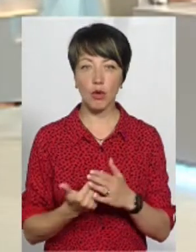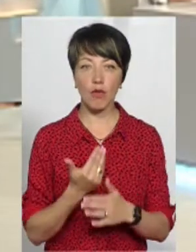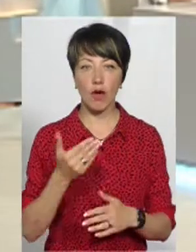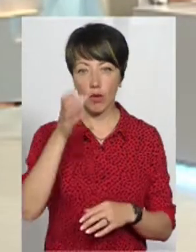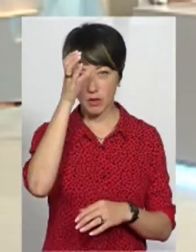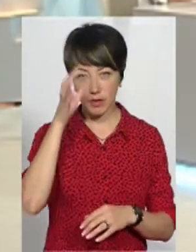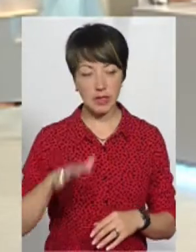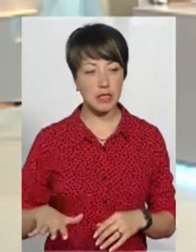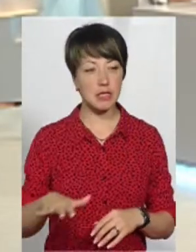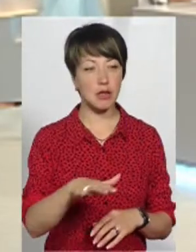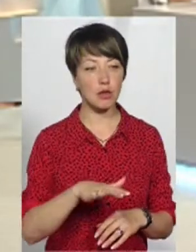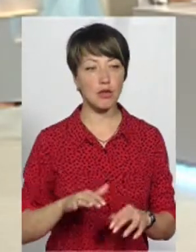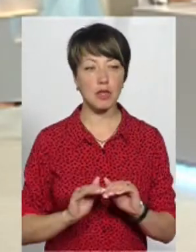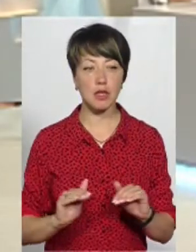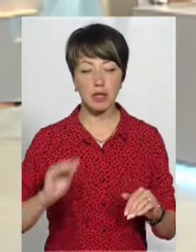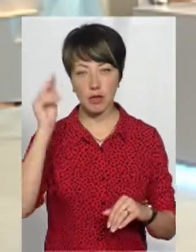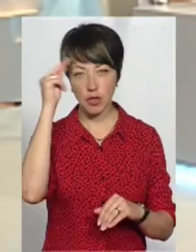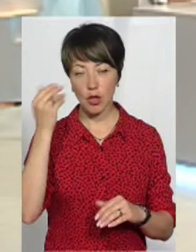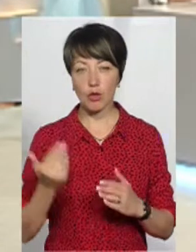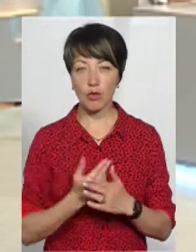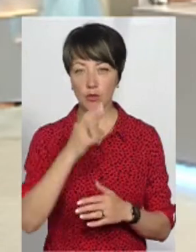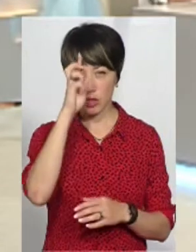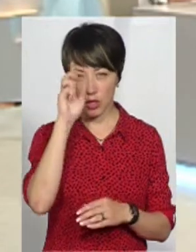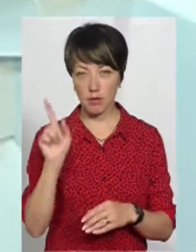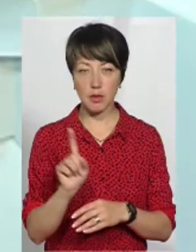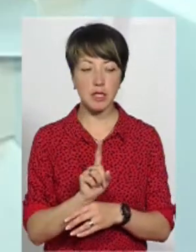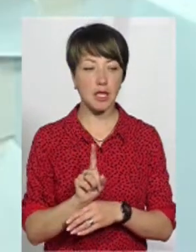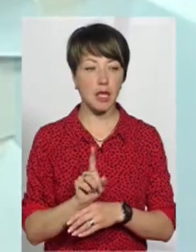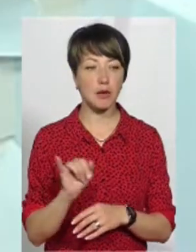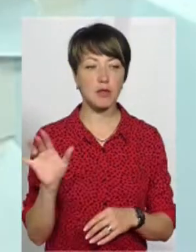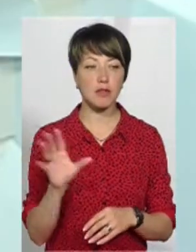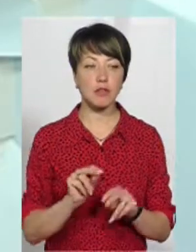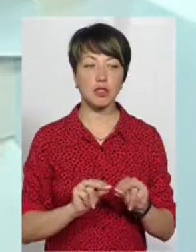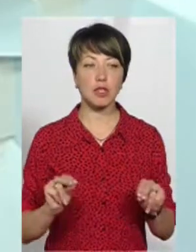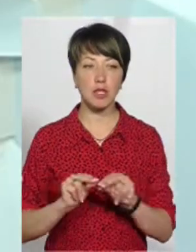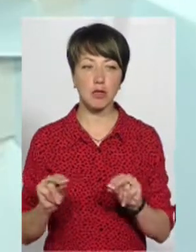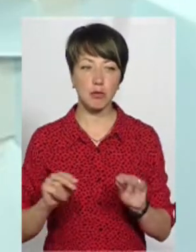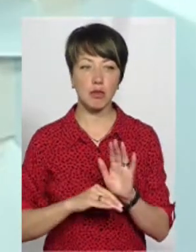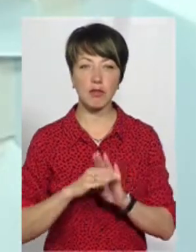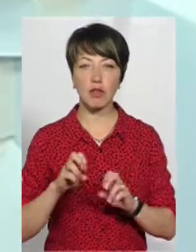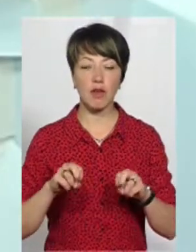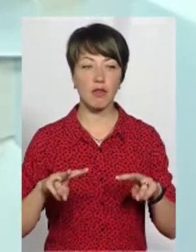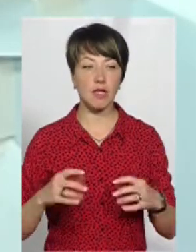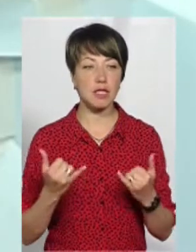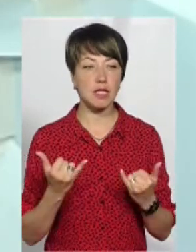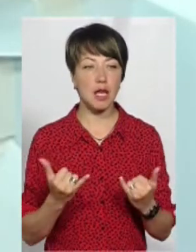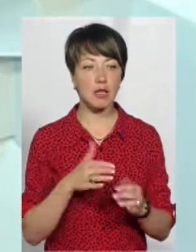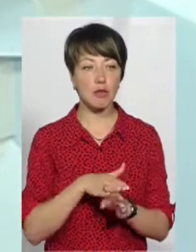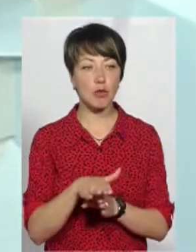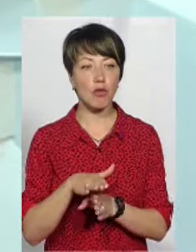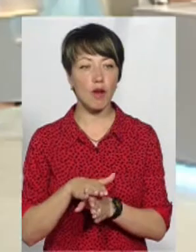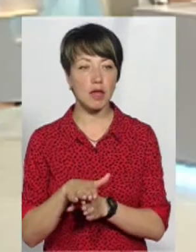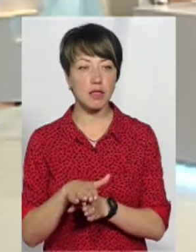освітнє середовище. Діти навчаються за новим державним стандартом, і всі вчителі пройшли підвищення кваліфікації. Зараз